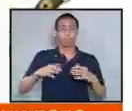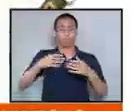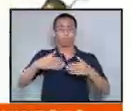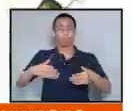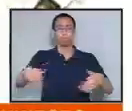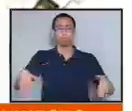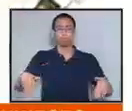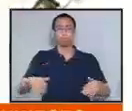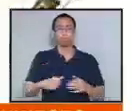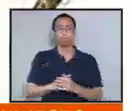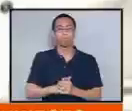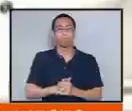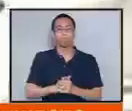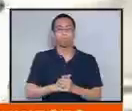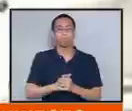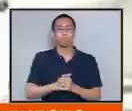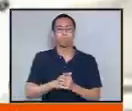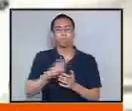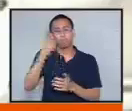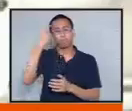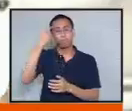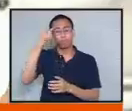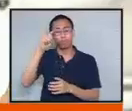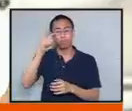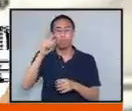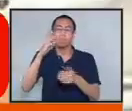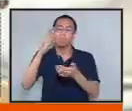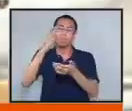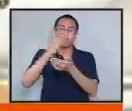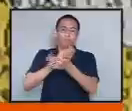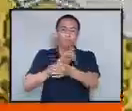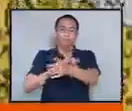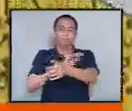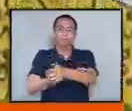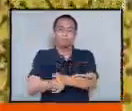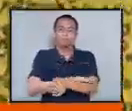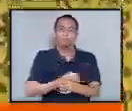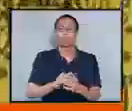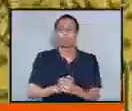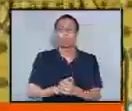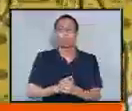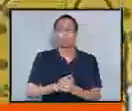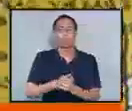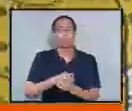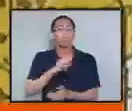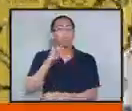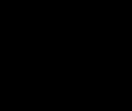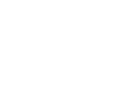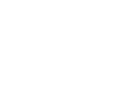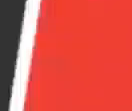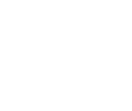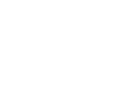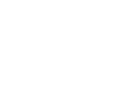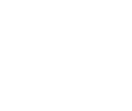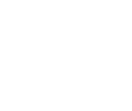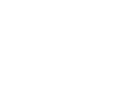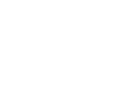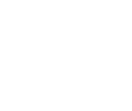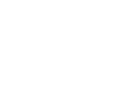uniforme sa pagpasok sa paaralan para makaiwas sa kagat ng lamok. Umaaksyon, Justine Punsalang, News 5.